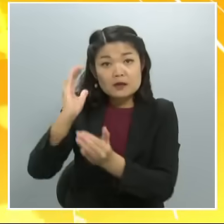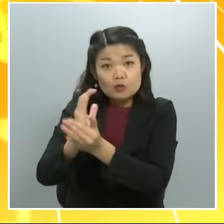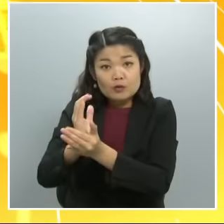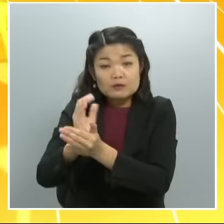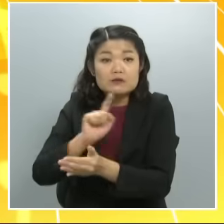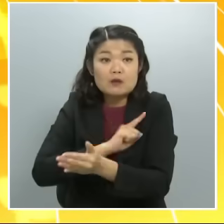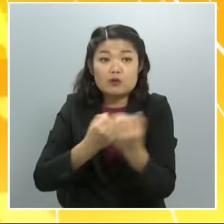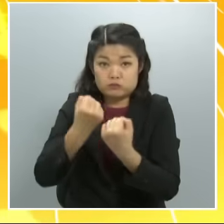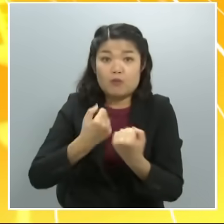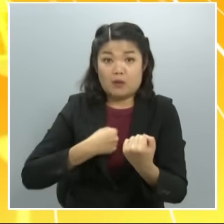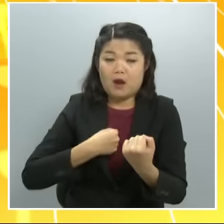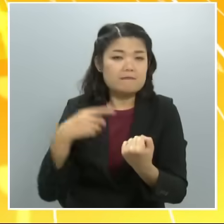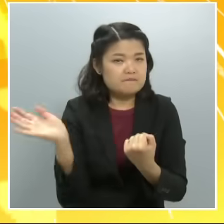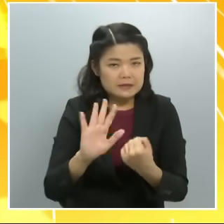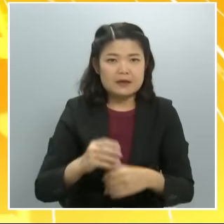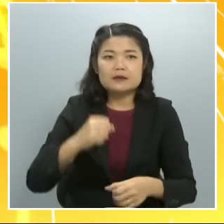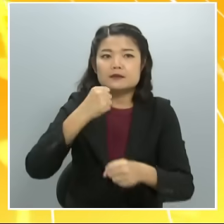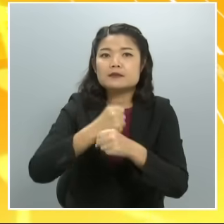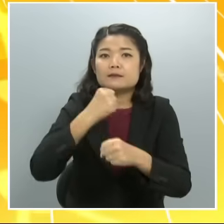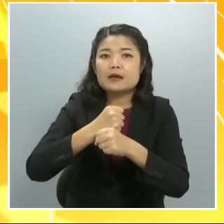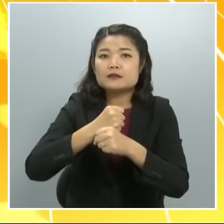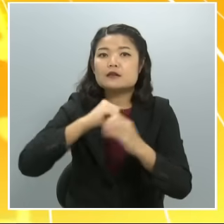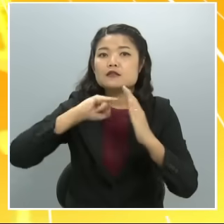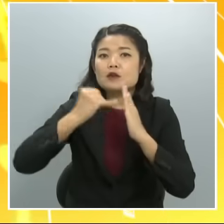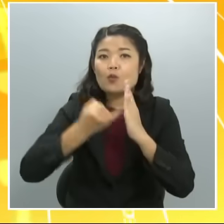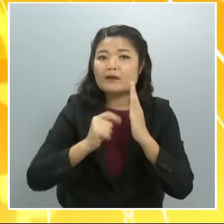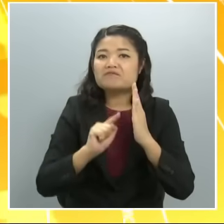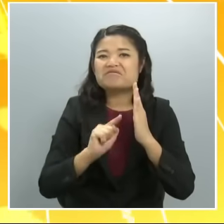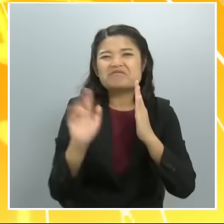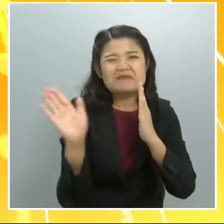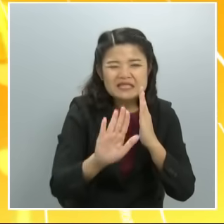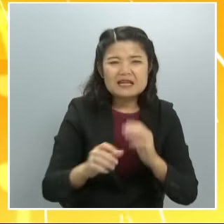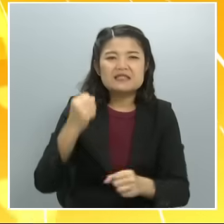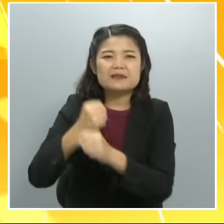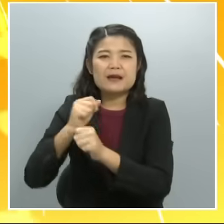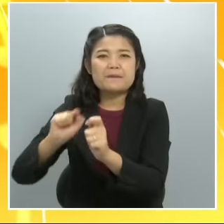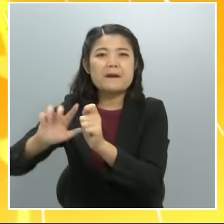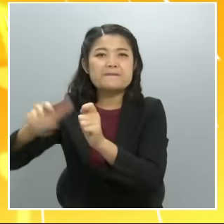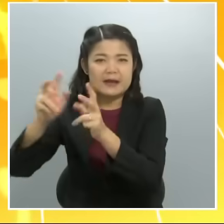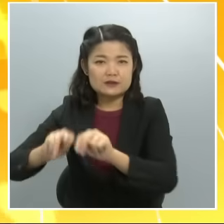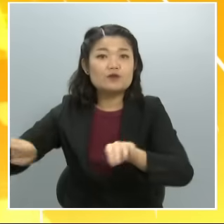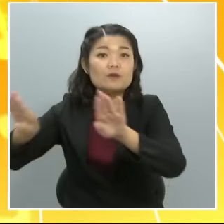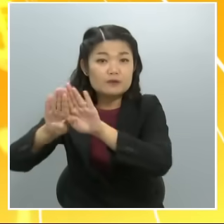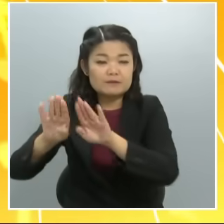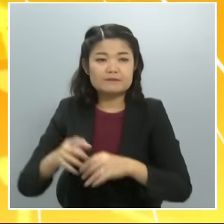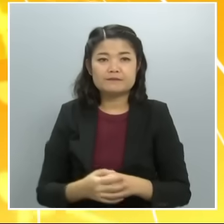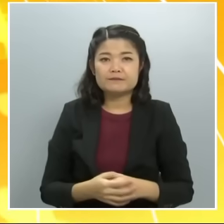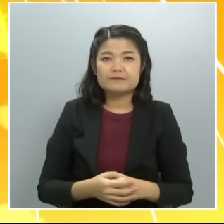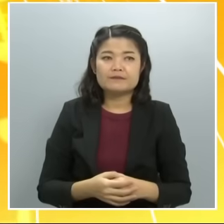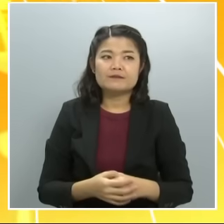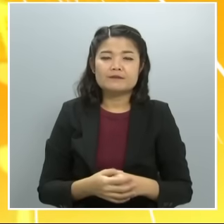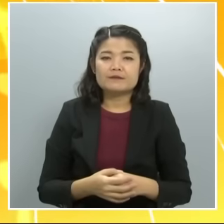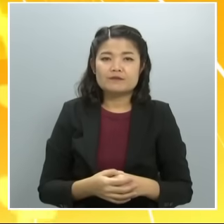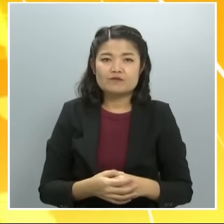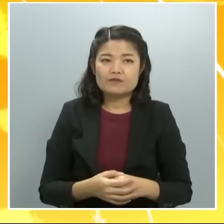ธรจังหวัดแต่สังกัดโรงพักเมืองนครปฐมและเป็นการขับรถนำขบวนในภารกิจแต่ไ